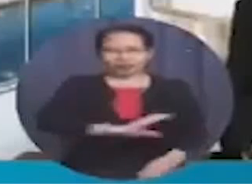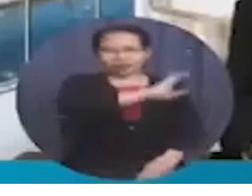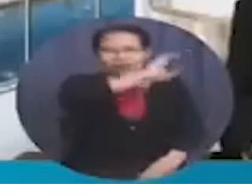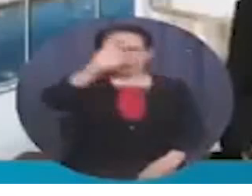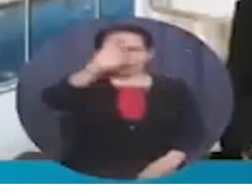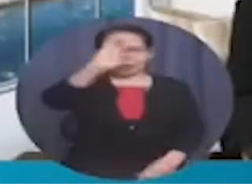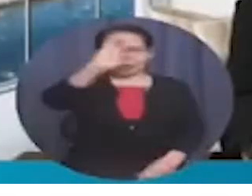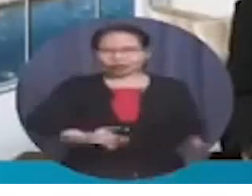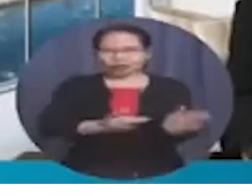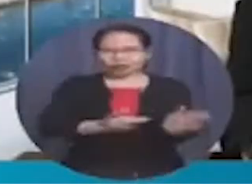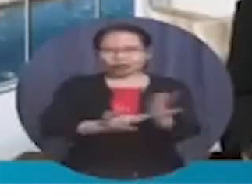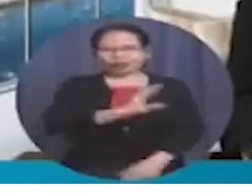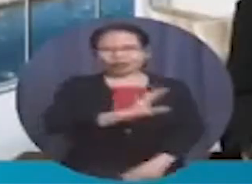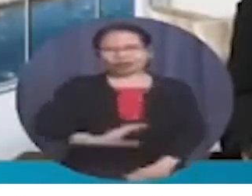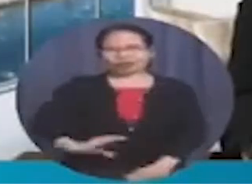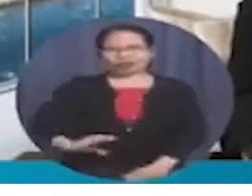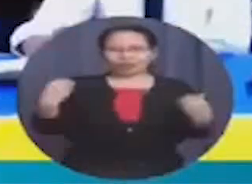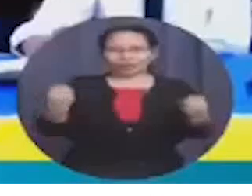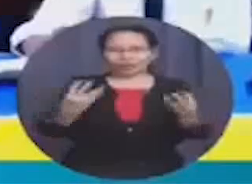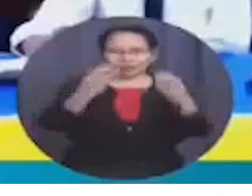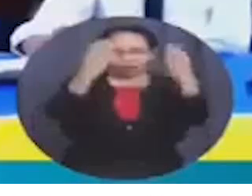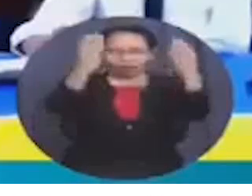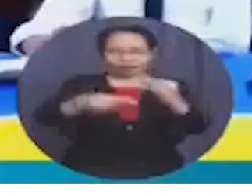sa Panginoong Heso Kristo. No?